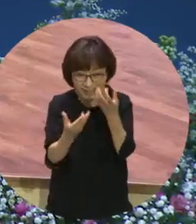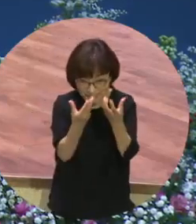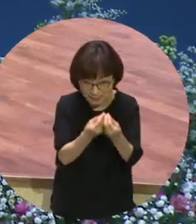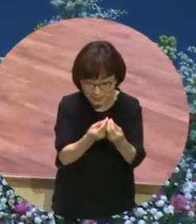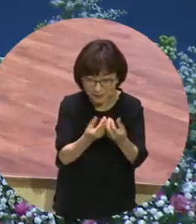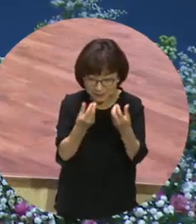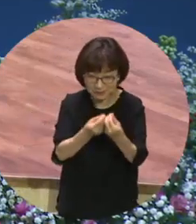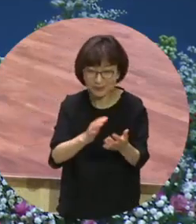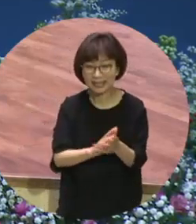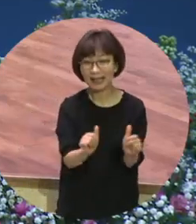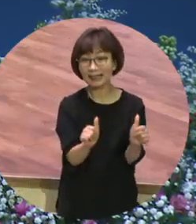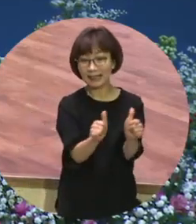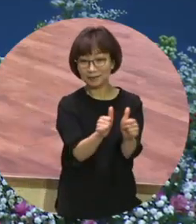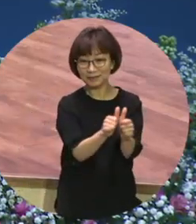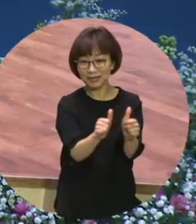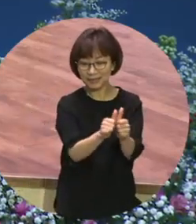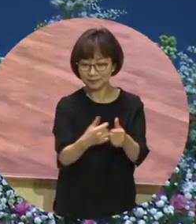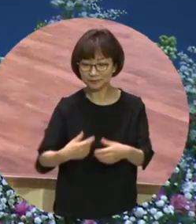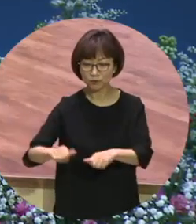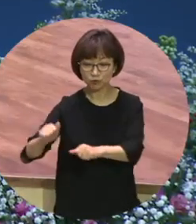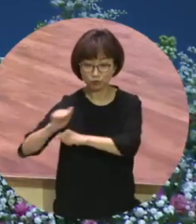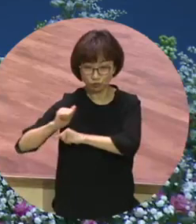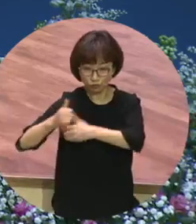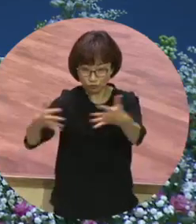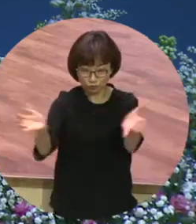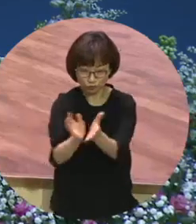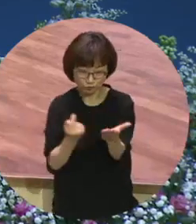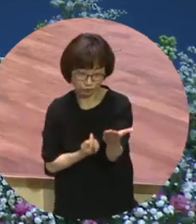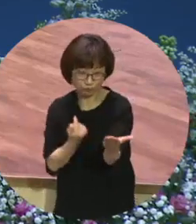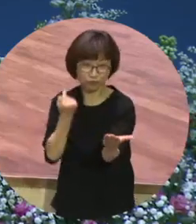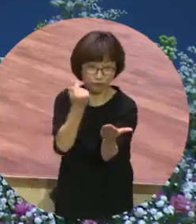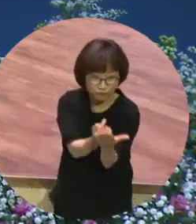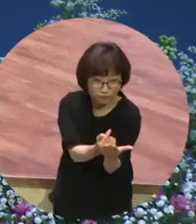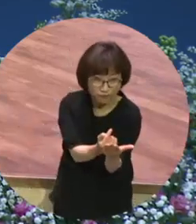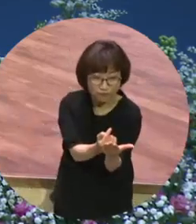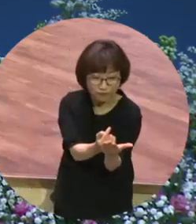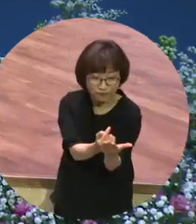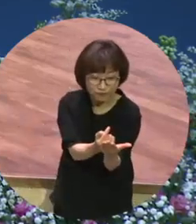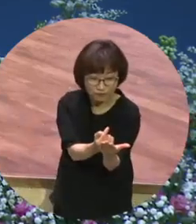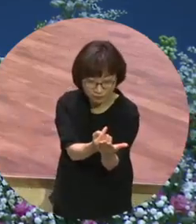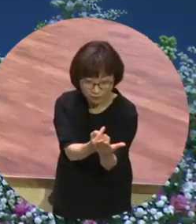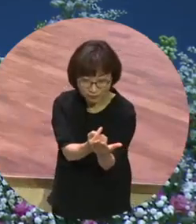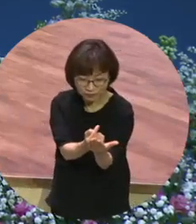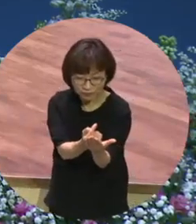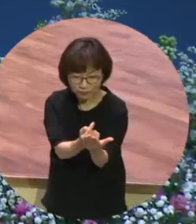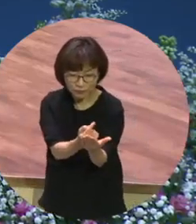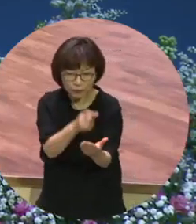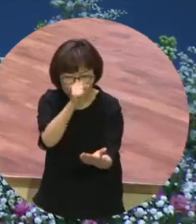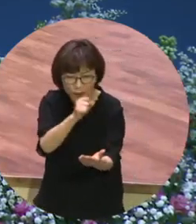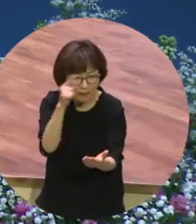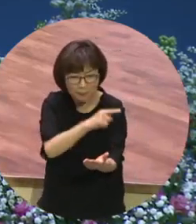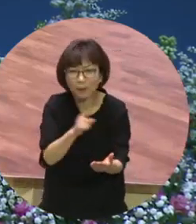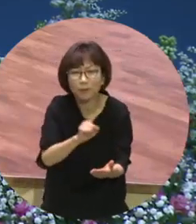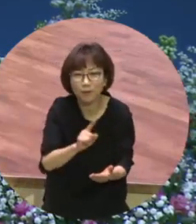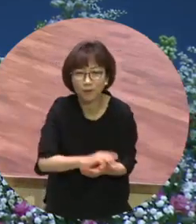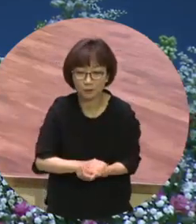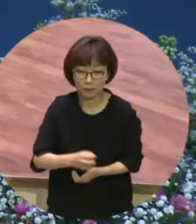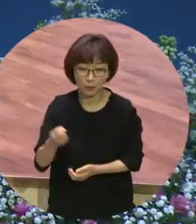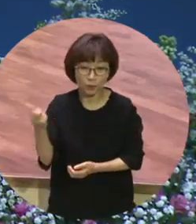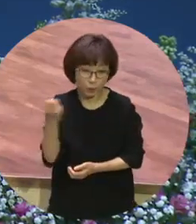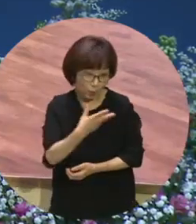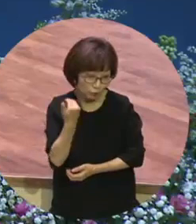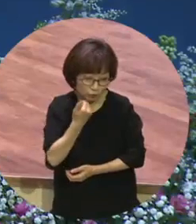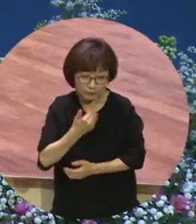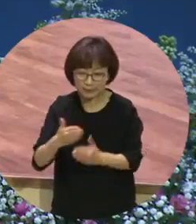남자들은요 언제 입대하느냐에 따라서 군생활이 꼬이고 또 풀릴 수도 있어요. 또 어떤 분은 집을 언제